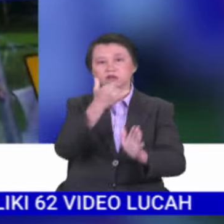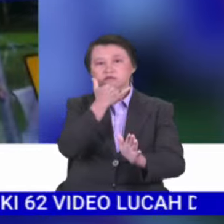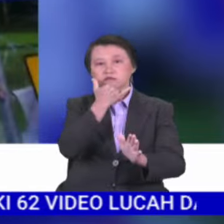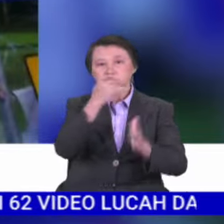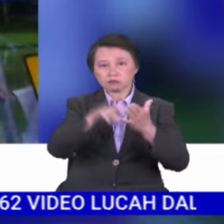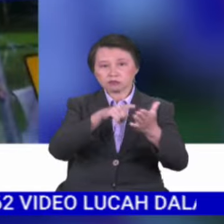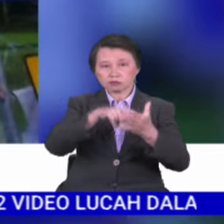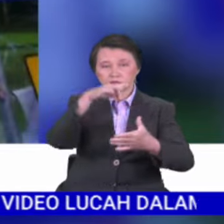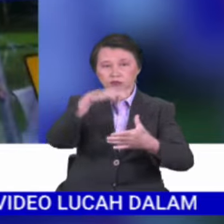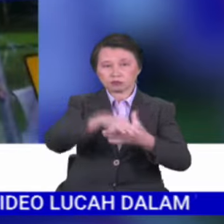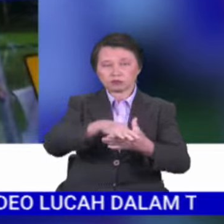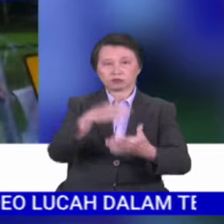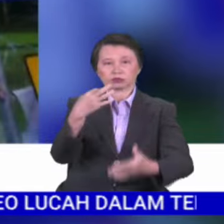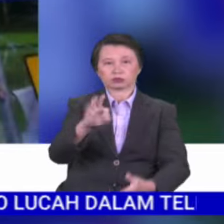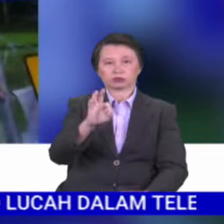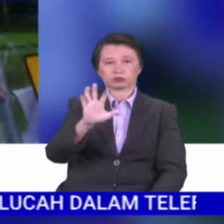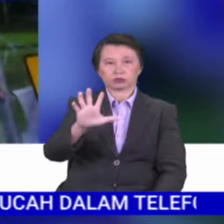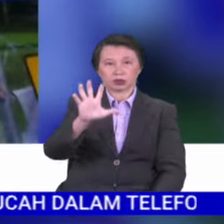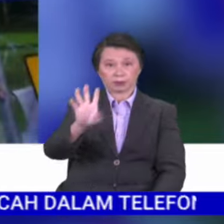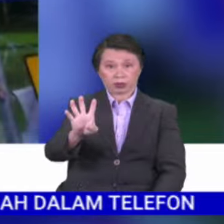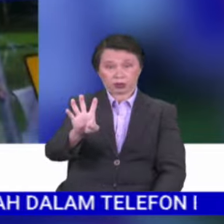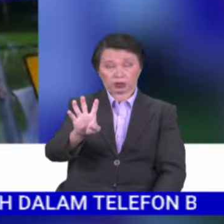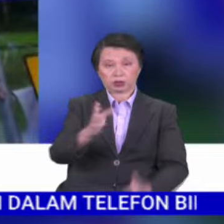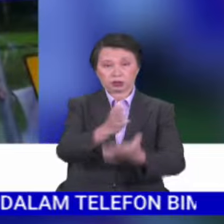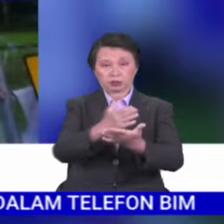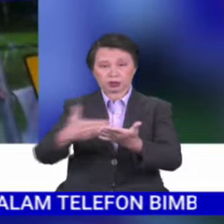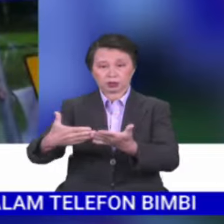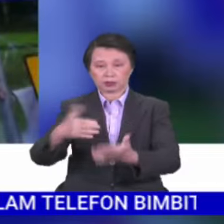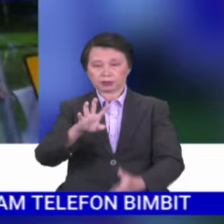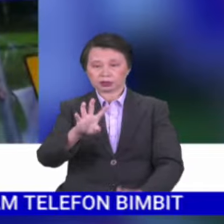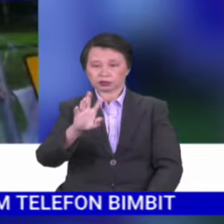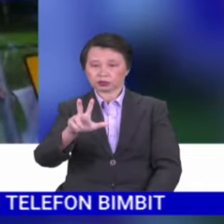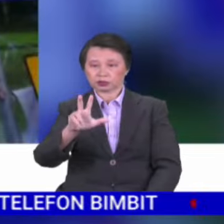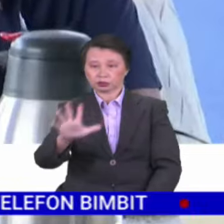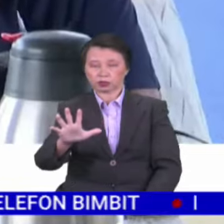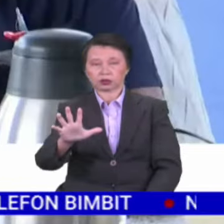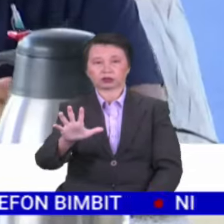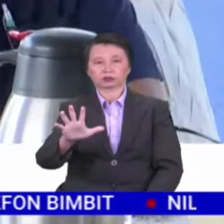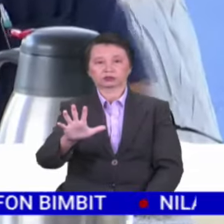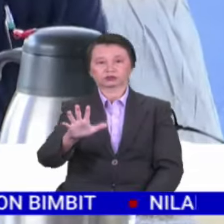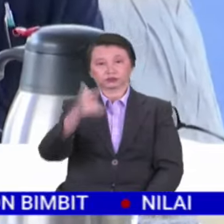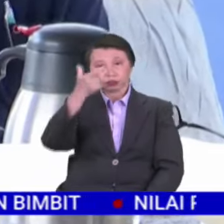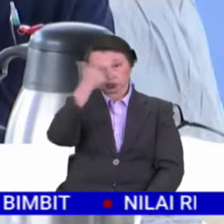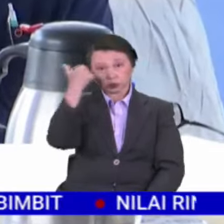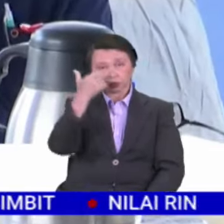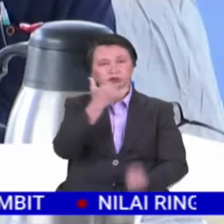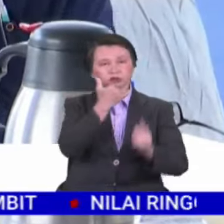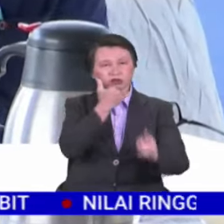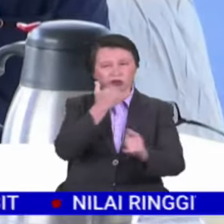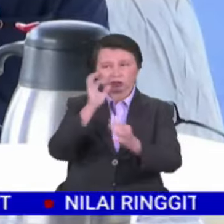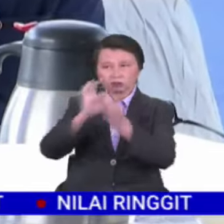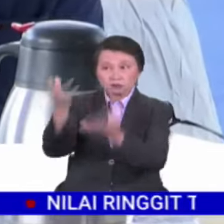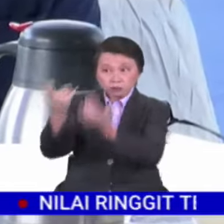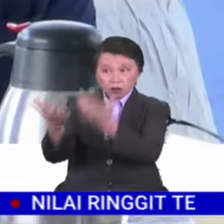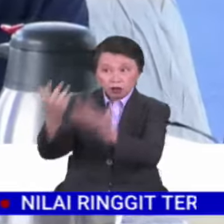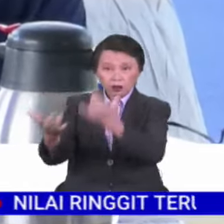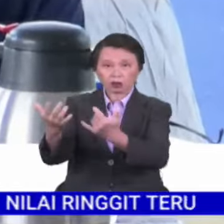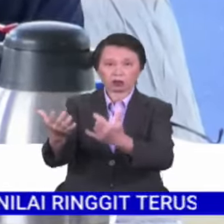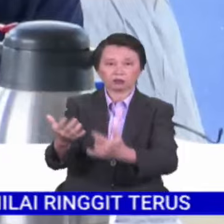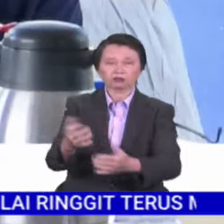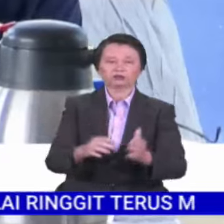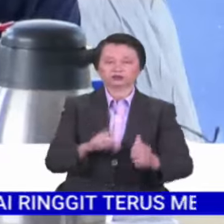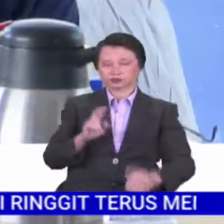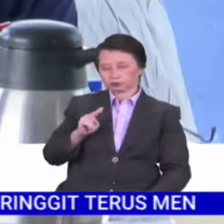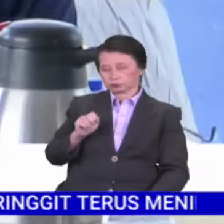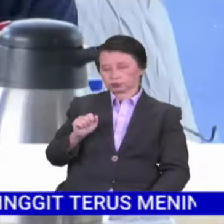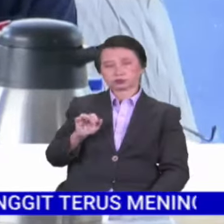Pilihan Raya 1954, Seksyen 435 Kanun Keseksaan kerana Kesalahan Membakar. Sementara itu, Naib